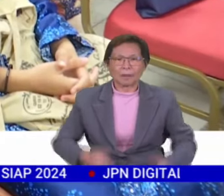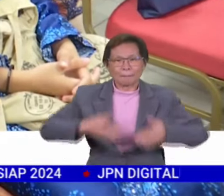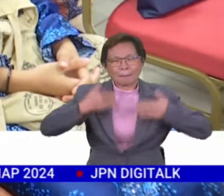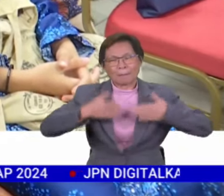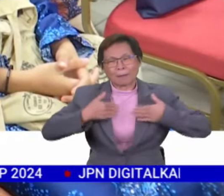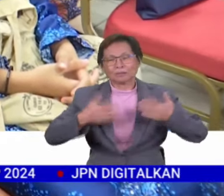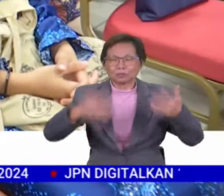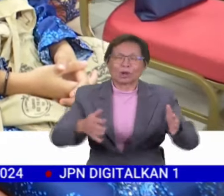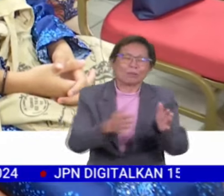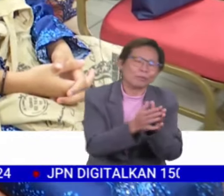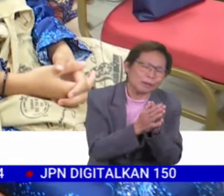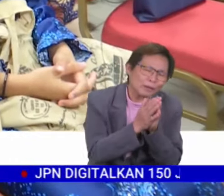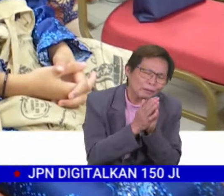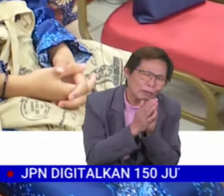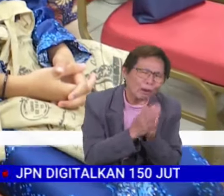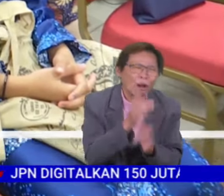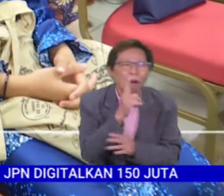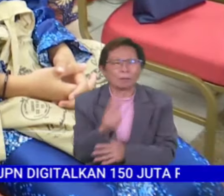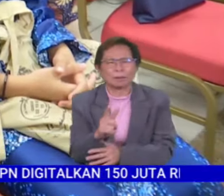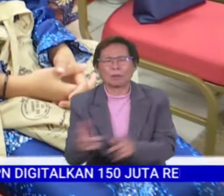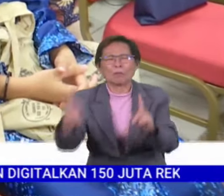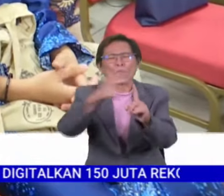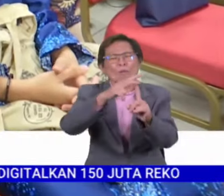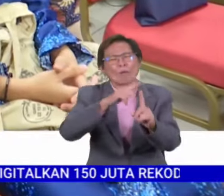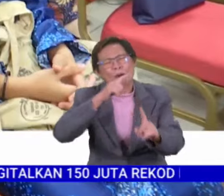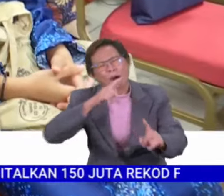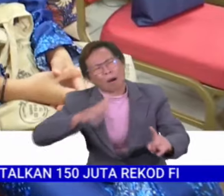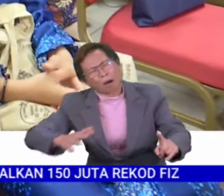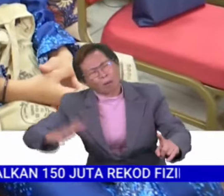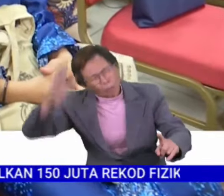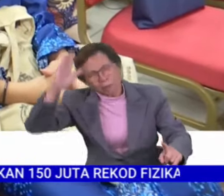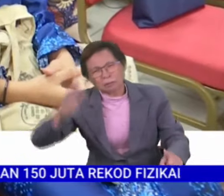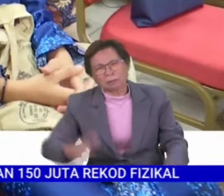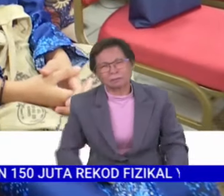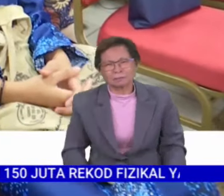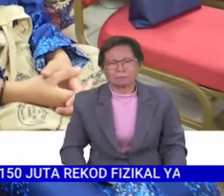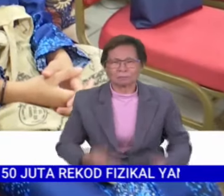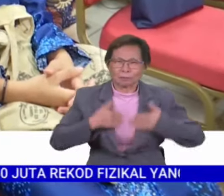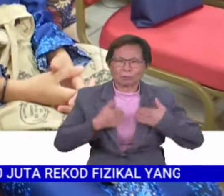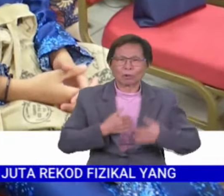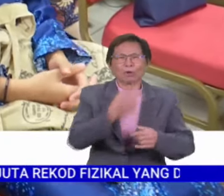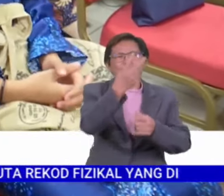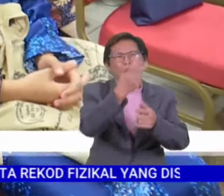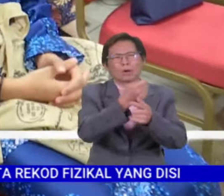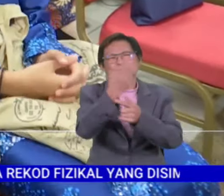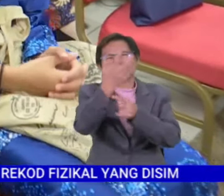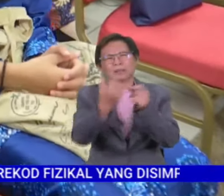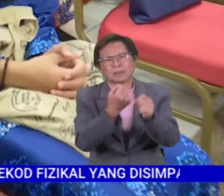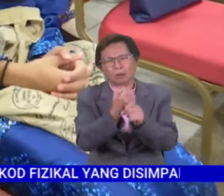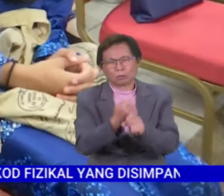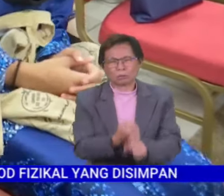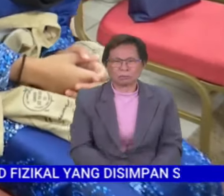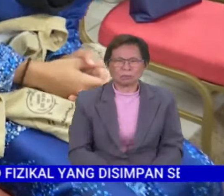Gembira lah sebab dah minta lama. Berapa lama kau tunggu? Dah 2-3 tahun lah. Hari-hari, bukanlah